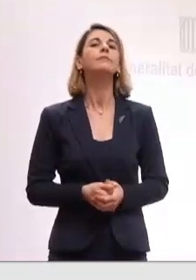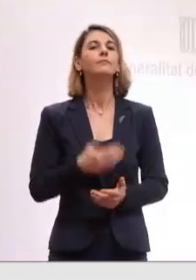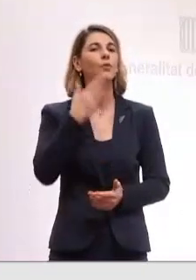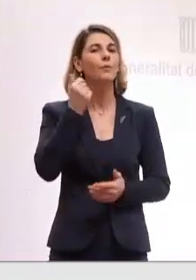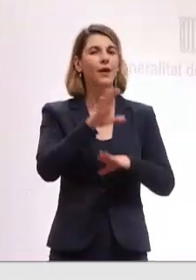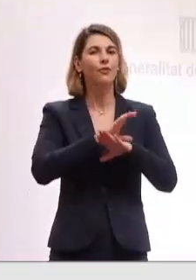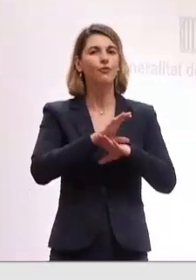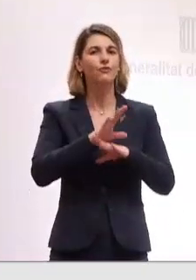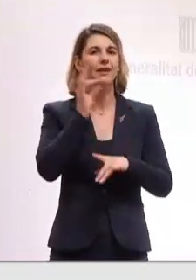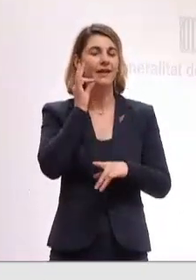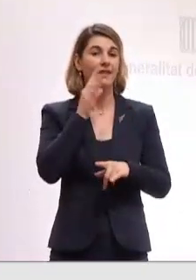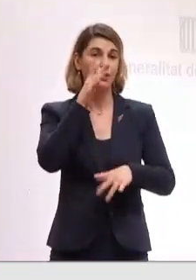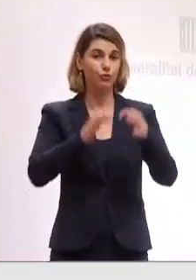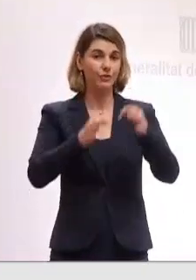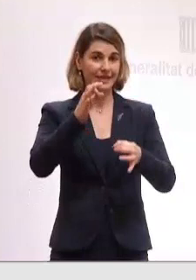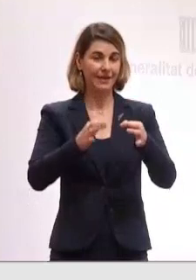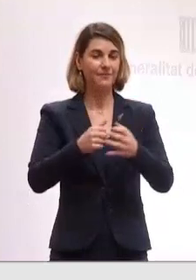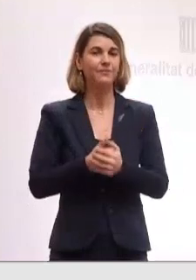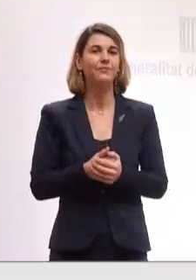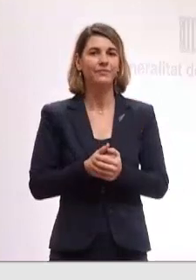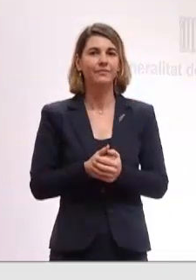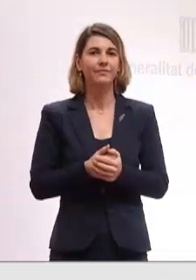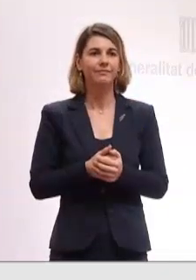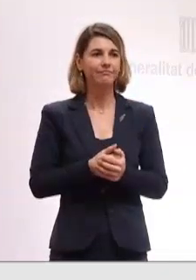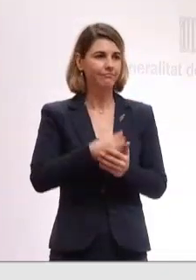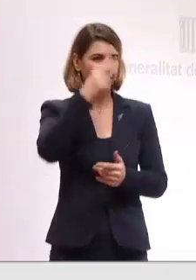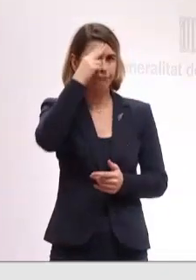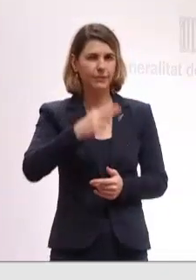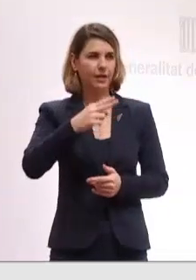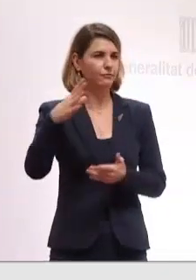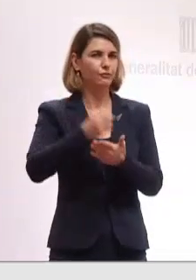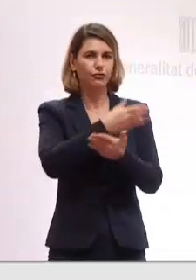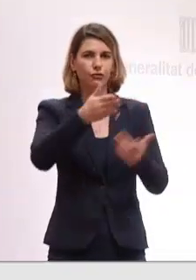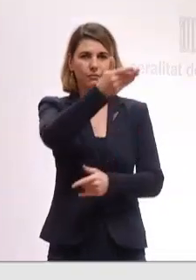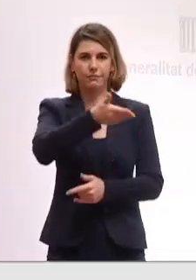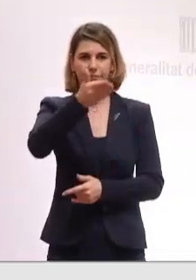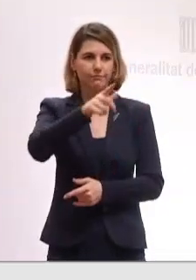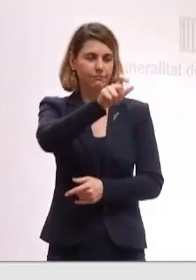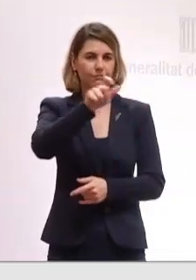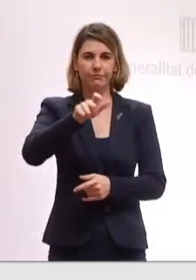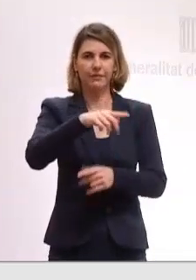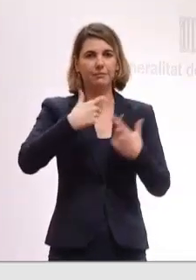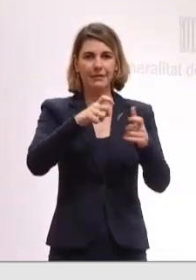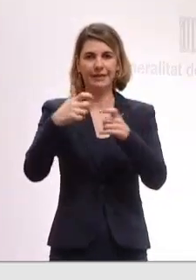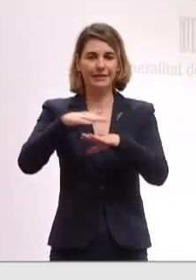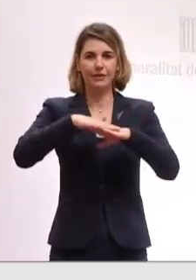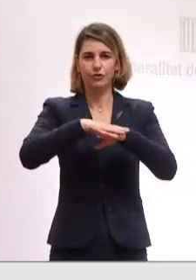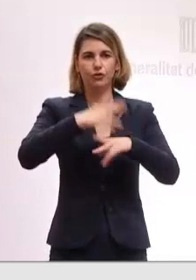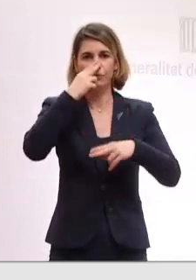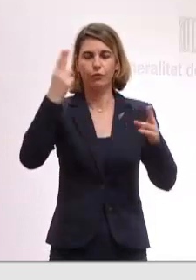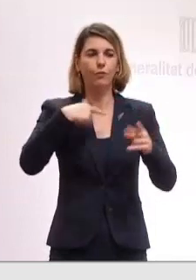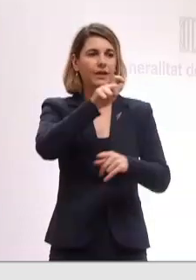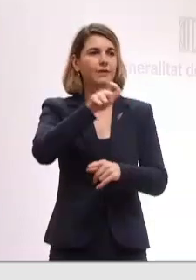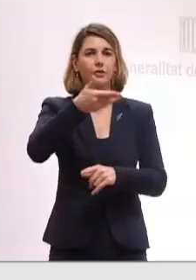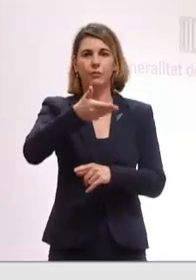Honorable consellera de Justícia, dignes autoritats de totes les administracions públiques, autoritats judicials